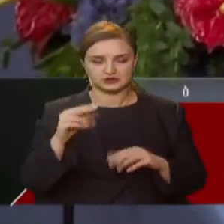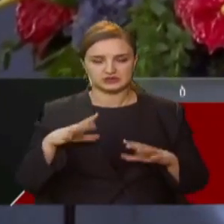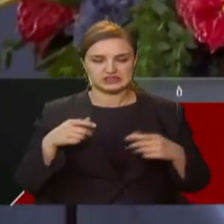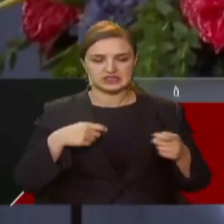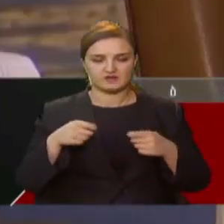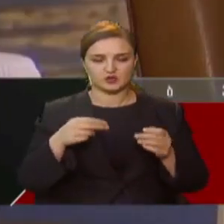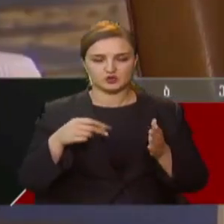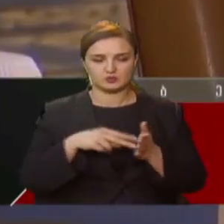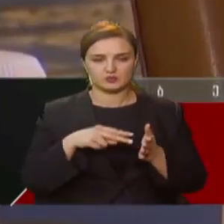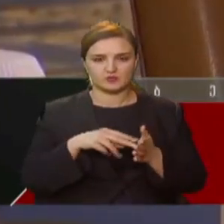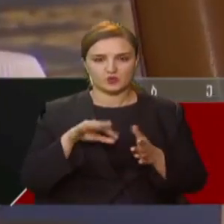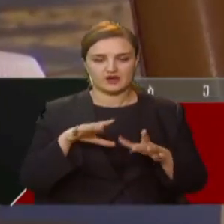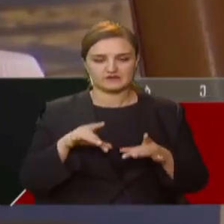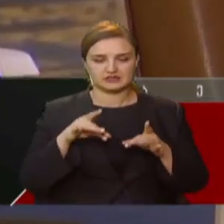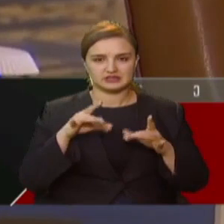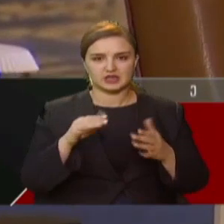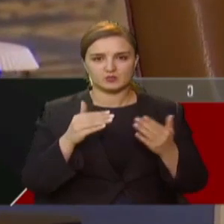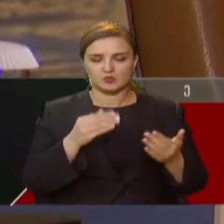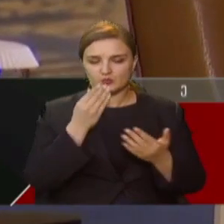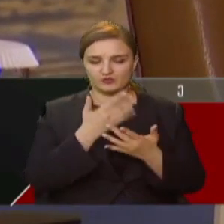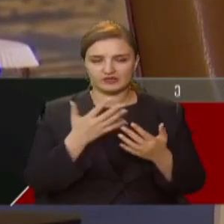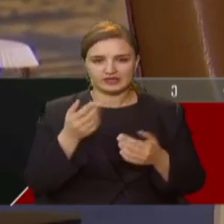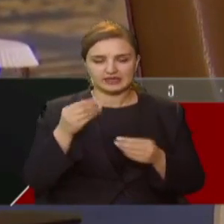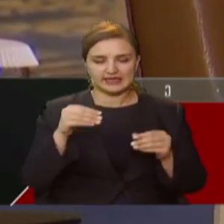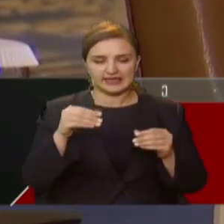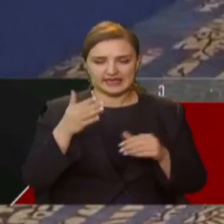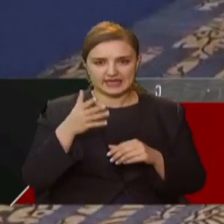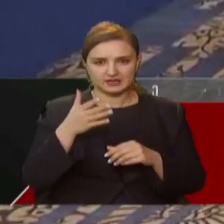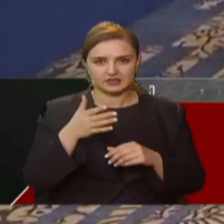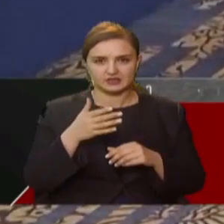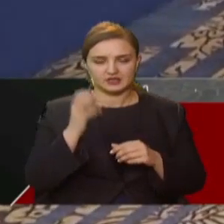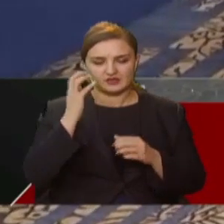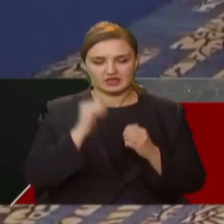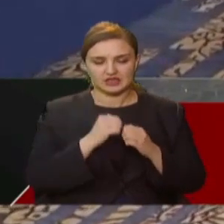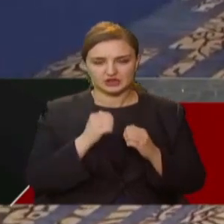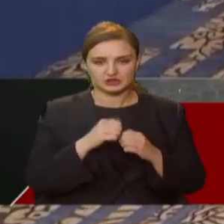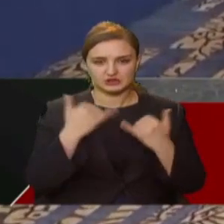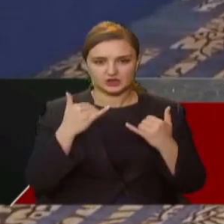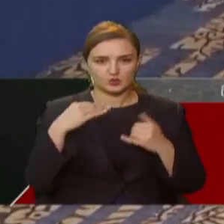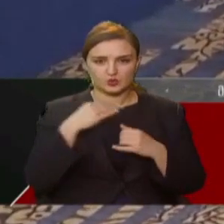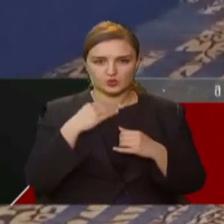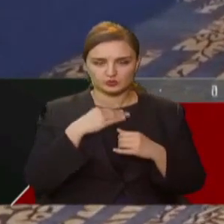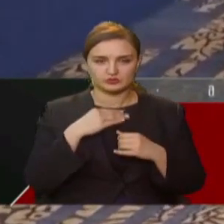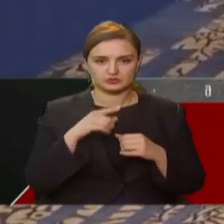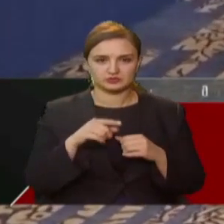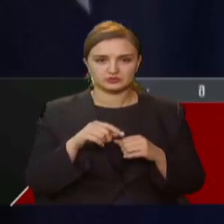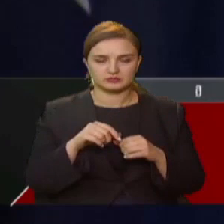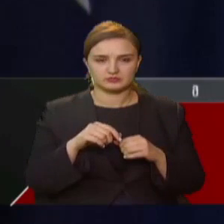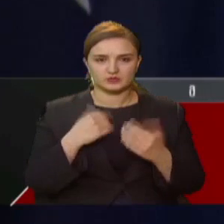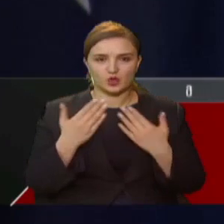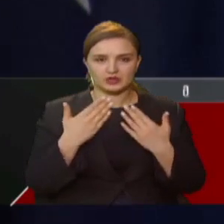tarifebi Australiur produktebze, rogoritsa kheri, kvanakhshiri, gvino, sakonlis khortsi da გაყინა ministrebis doneze